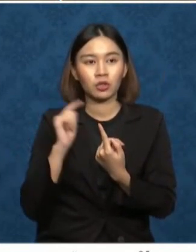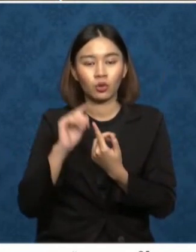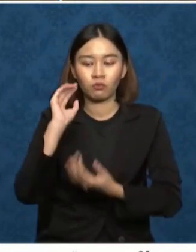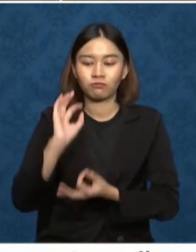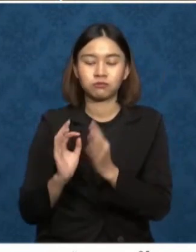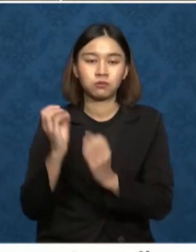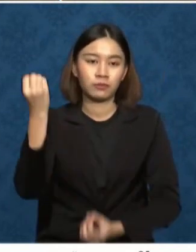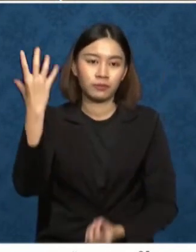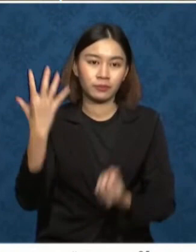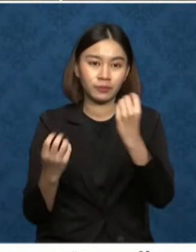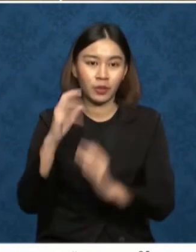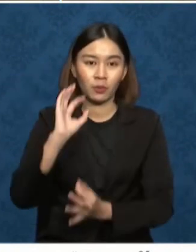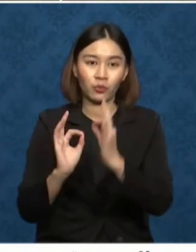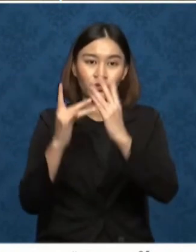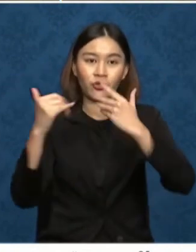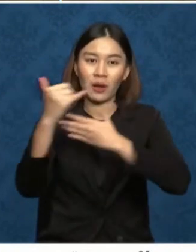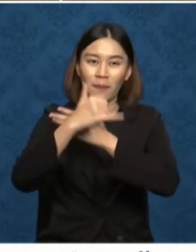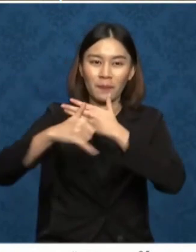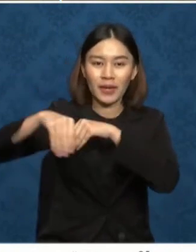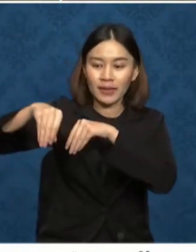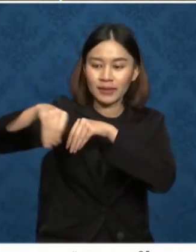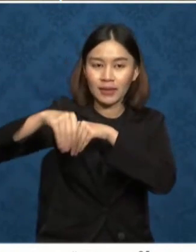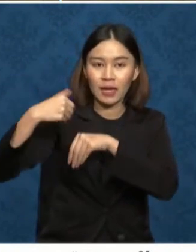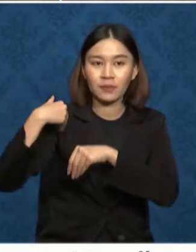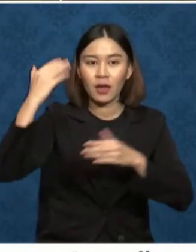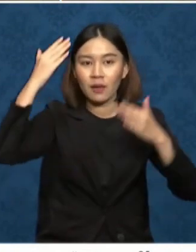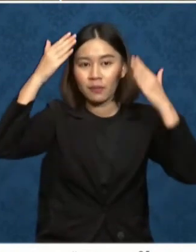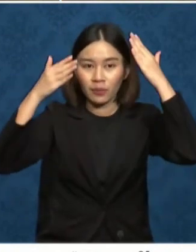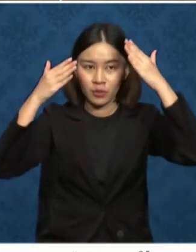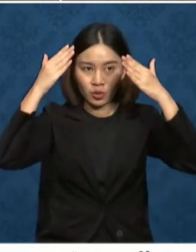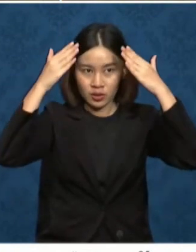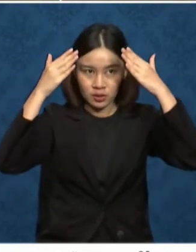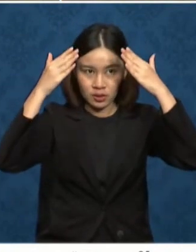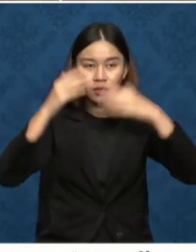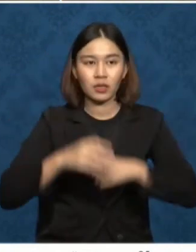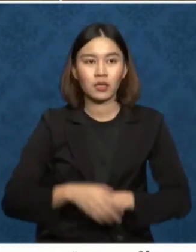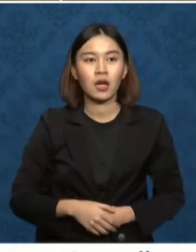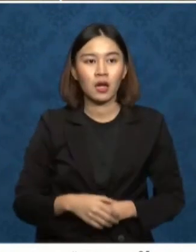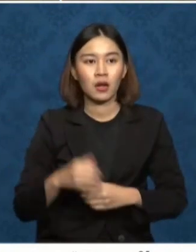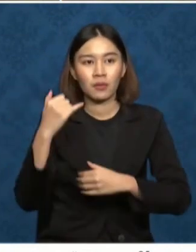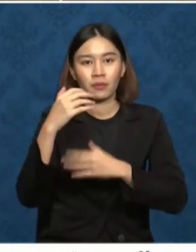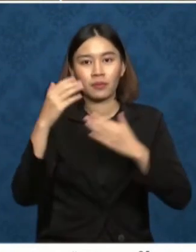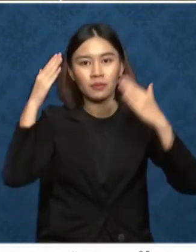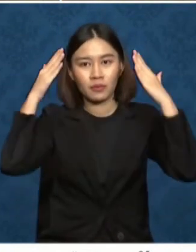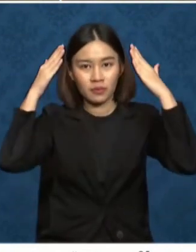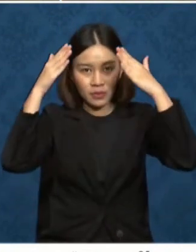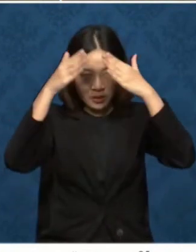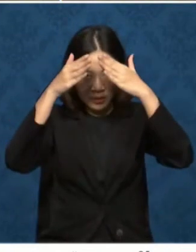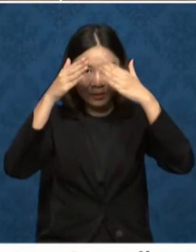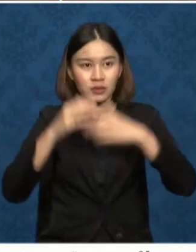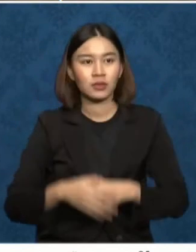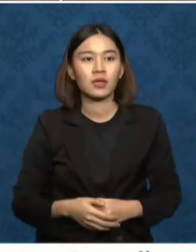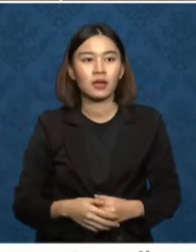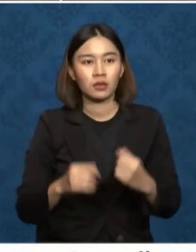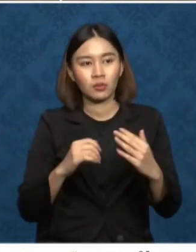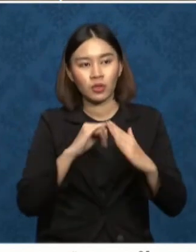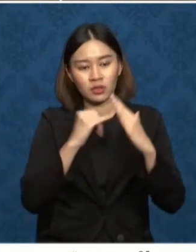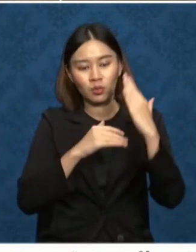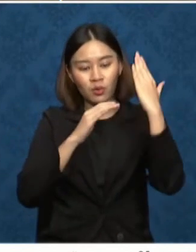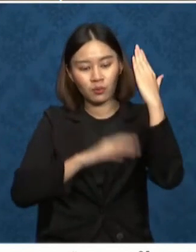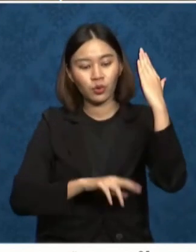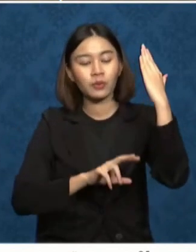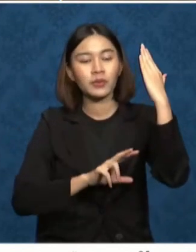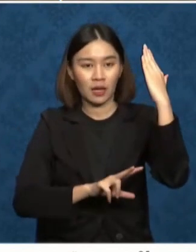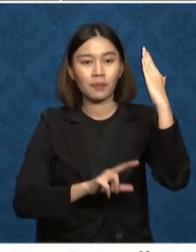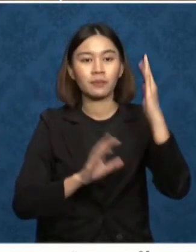ป่าจากประเทศเพื่อนบ้านไม่ว่าอินโดนีเซียหรือไม่ว่าประเทศมาเลเซียโดยเฉพาะ3จังหวัดชายแดนภาคใ